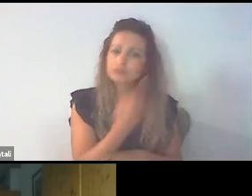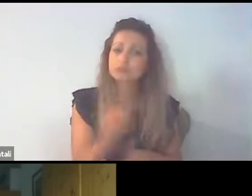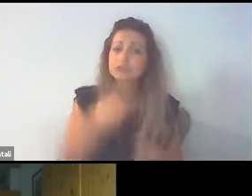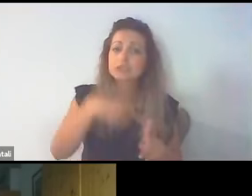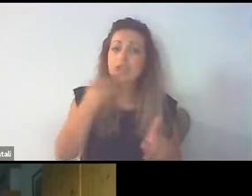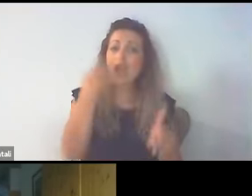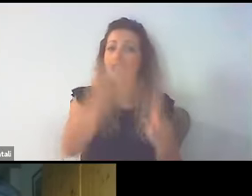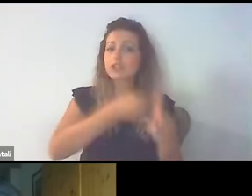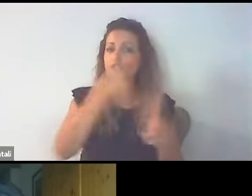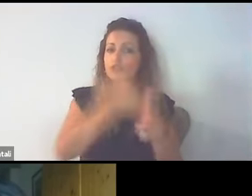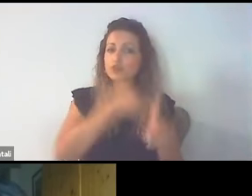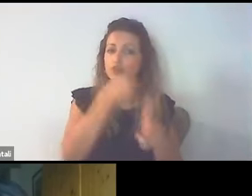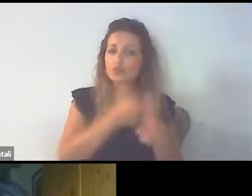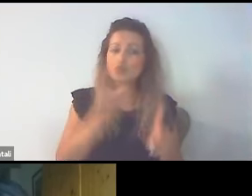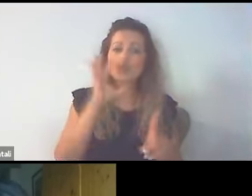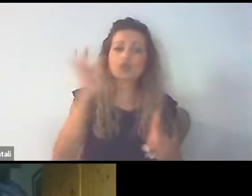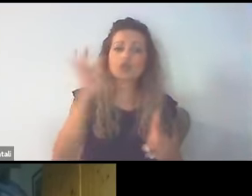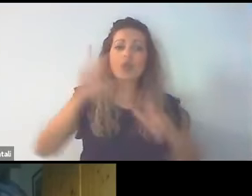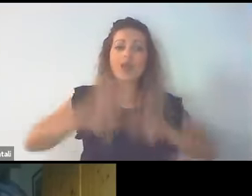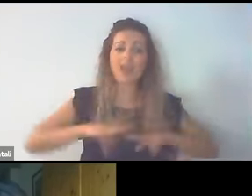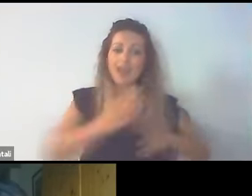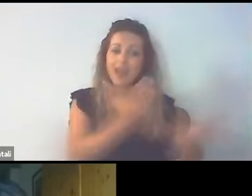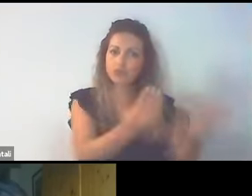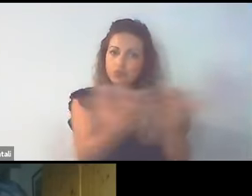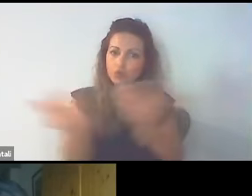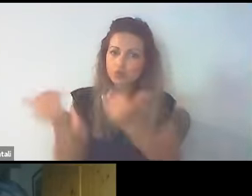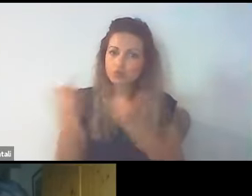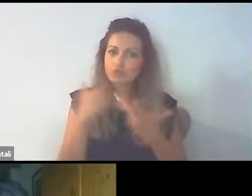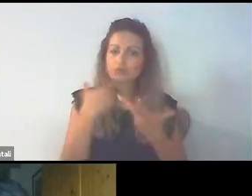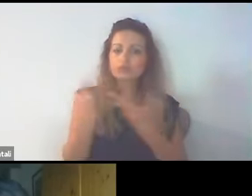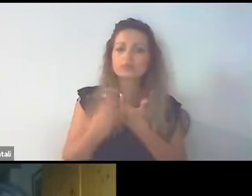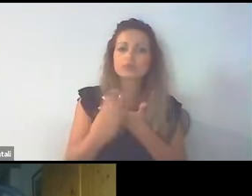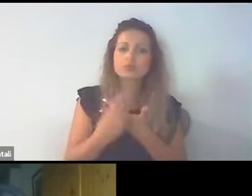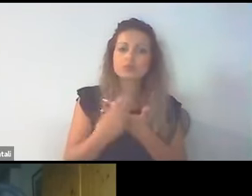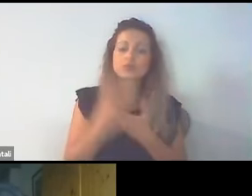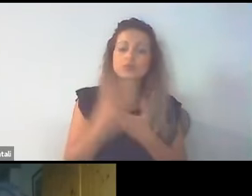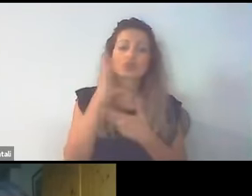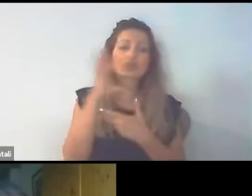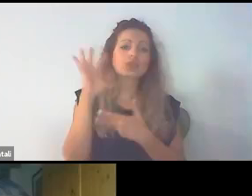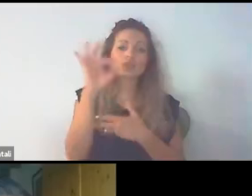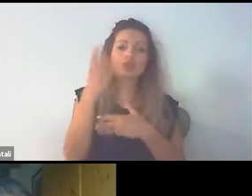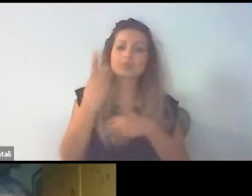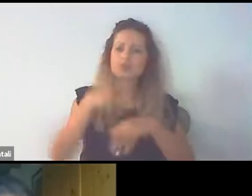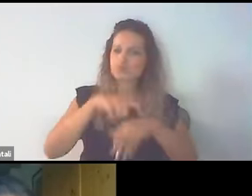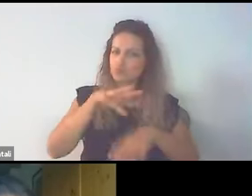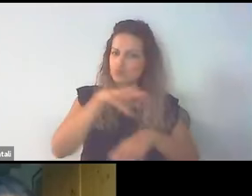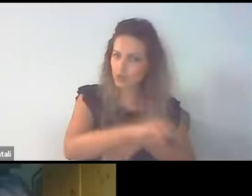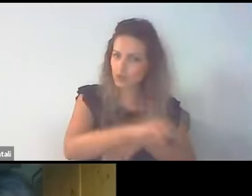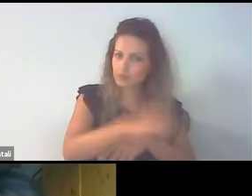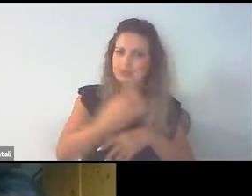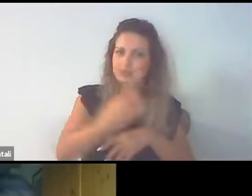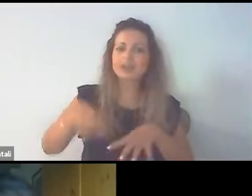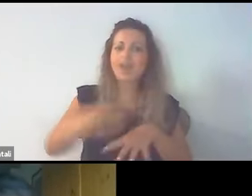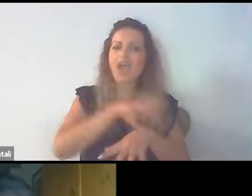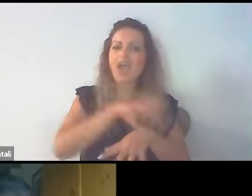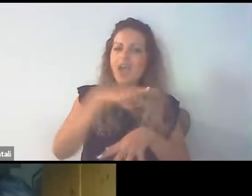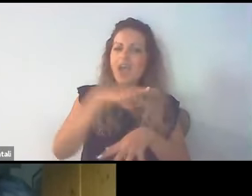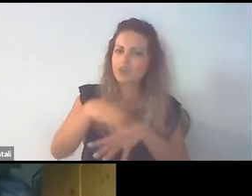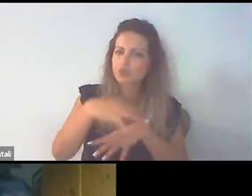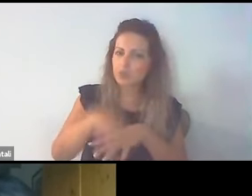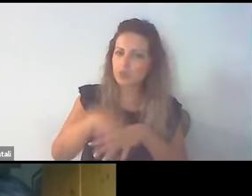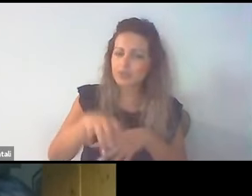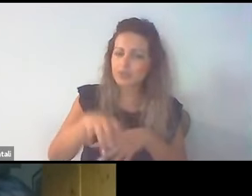περισσότερα στο έδαφος της πρόληψης, της ευαισθητοποίησης και της